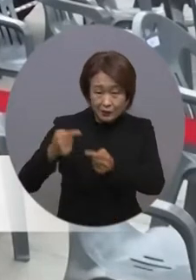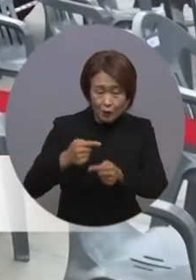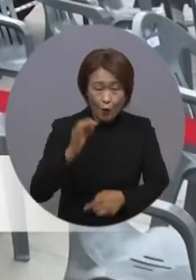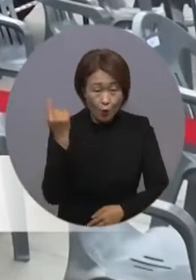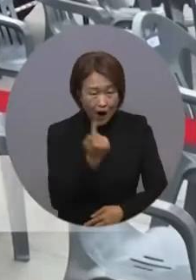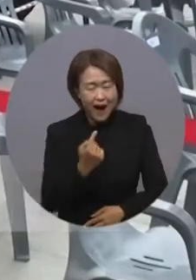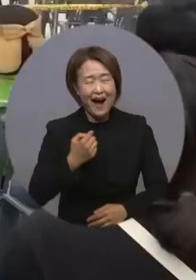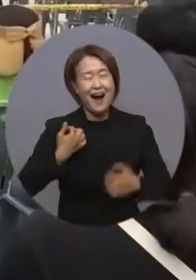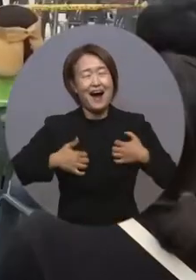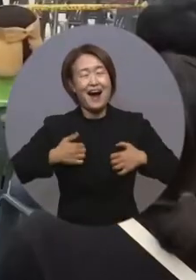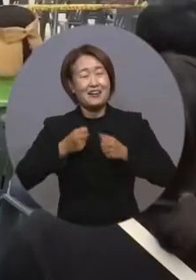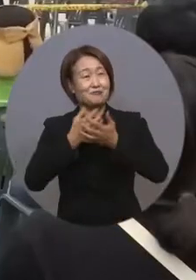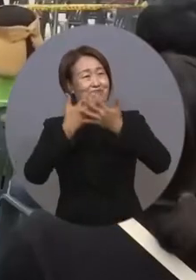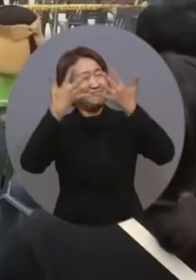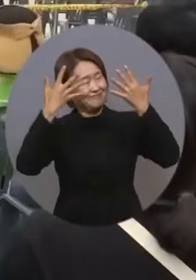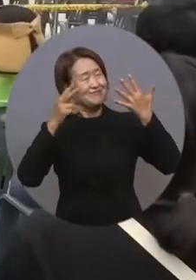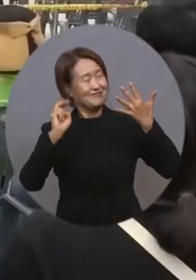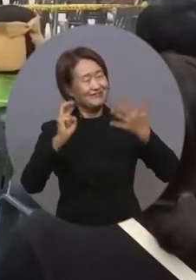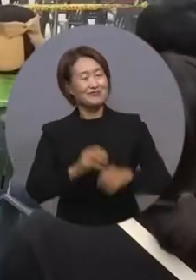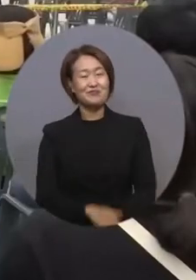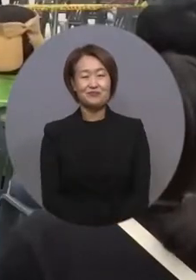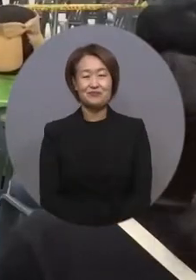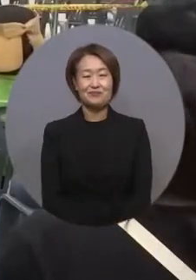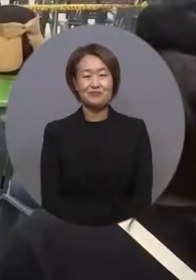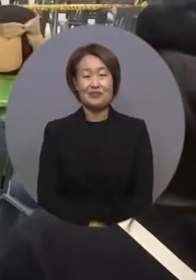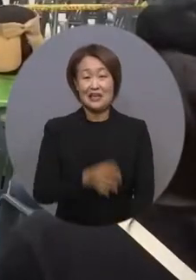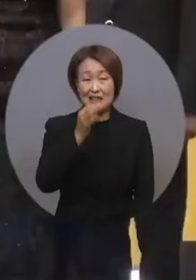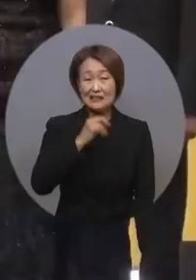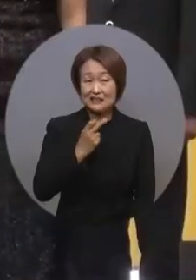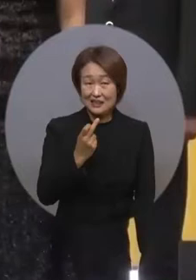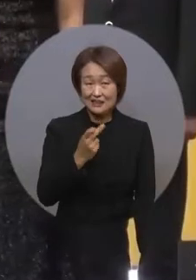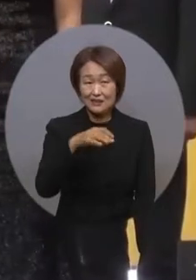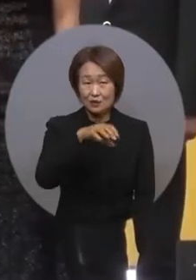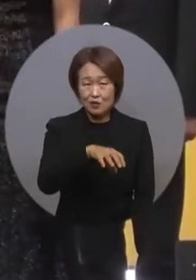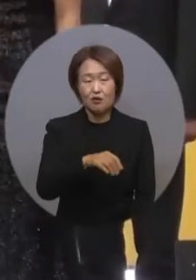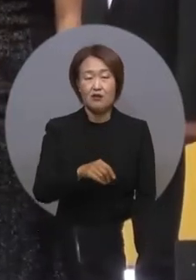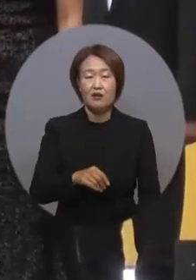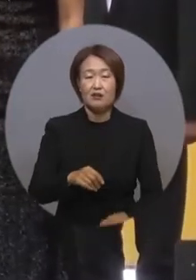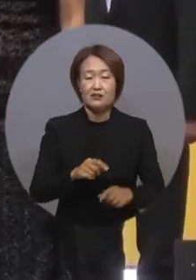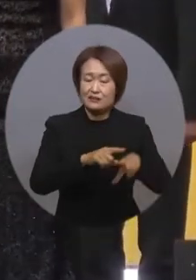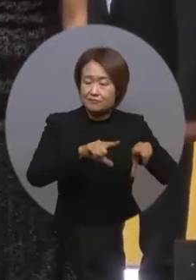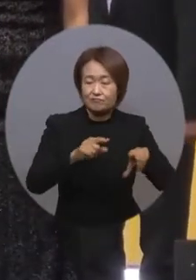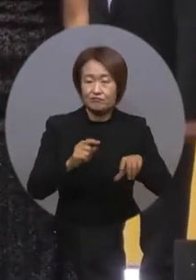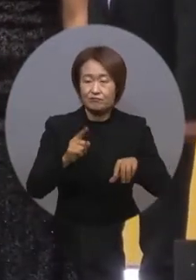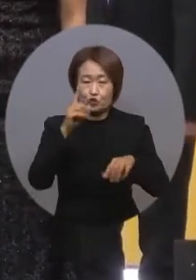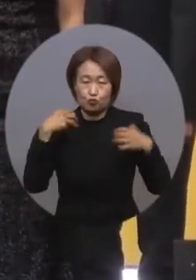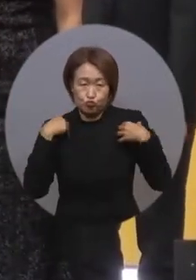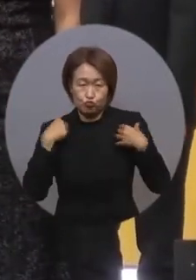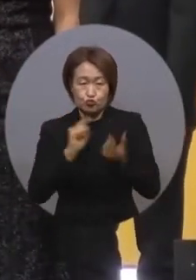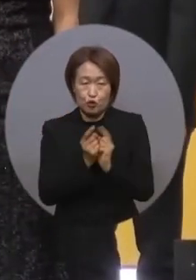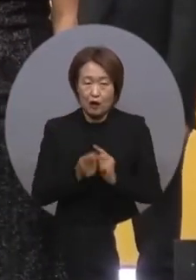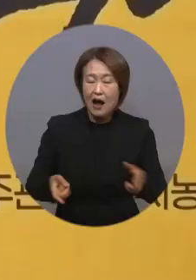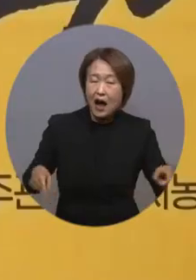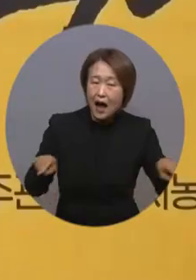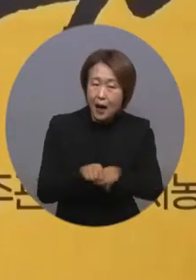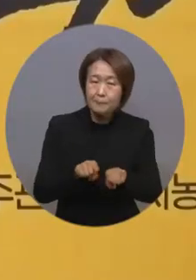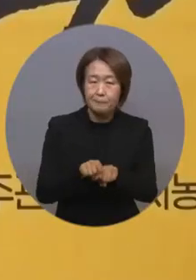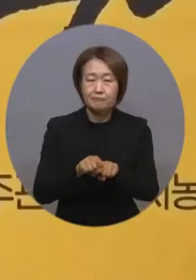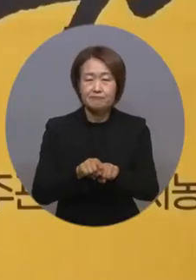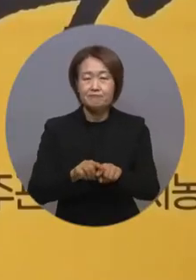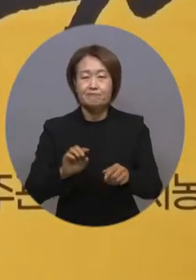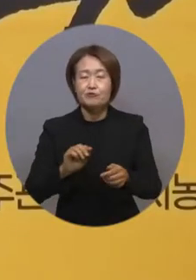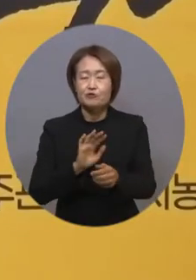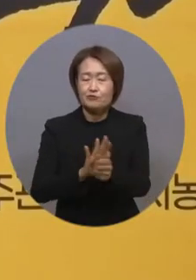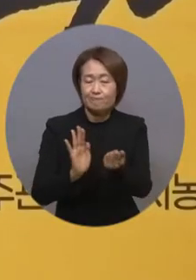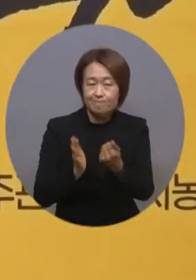될 것 같습니다. 익산시에서는 봄부터 축제 연출과 민관이 협력하여 전국 최고의 국화축제를